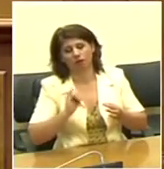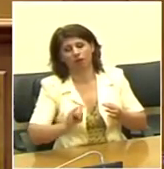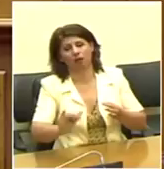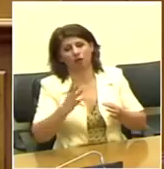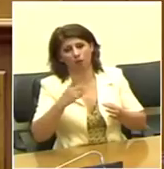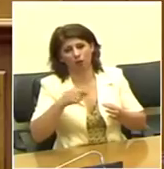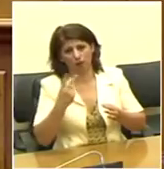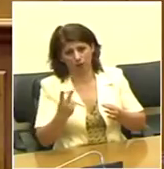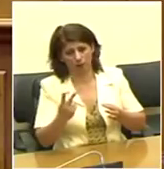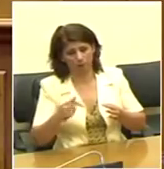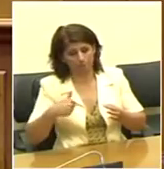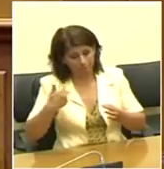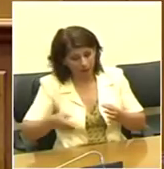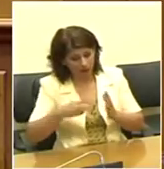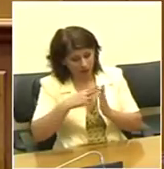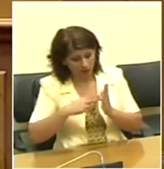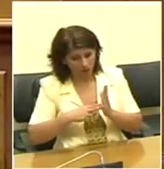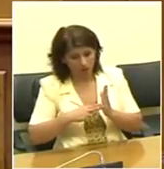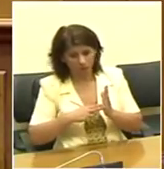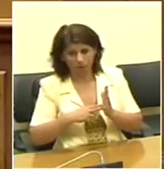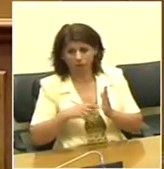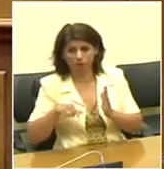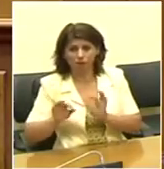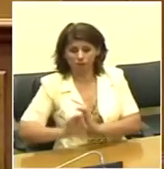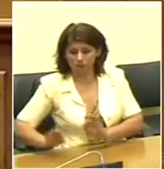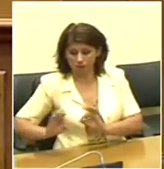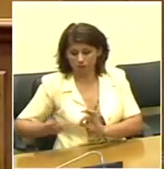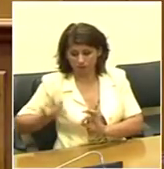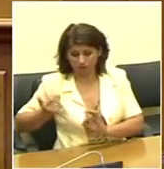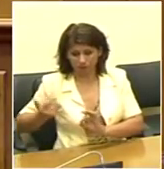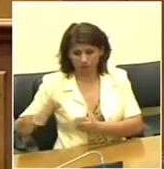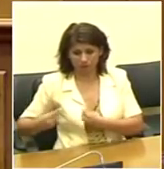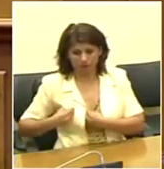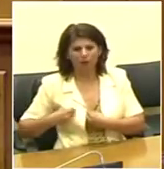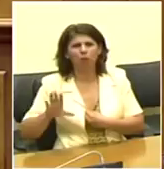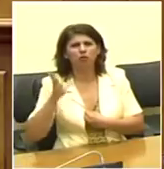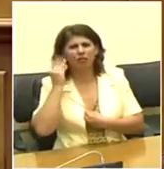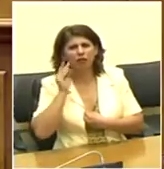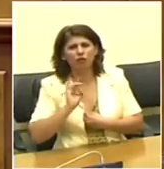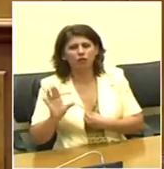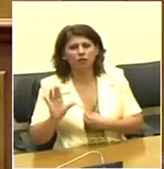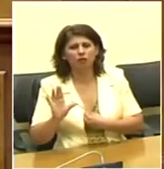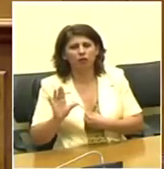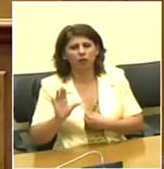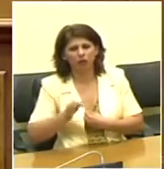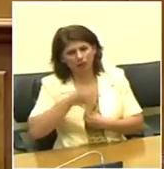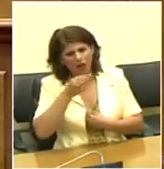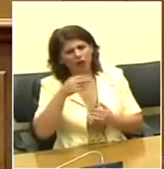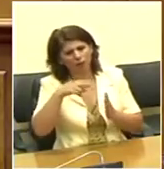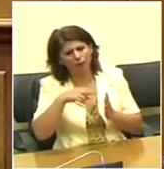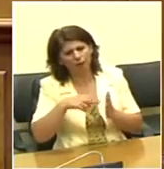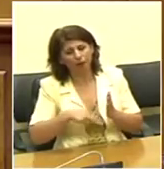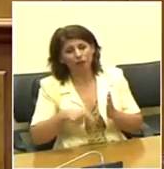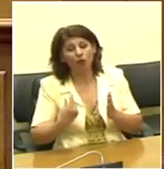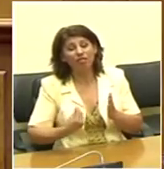μετά να διαβάζει αυτά που το έχουν ετοιμάσει πριν, σαν να μην έχει ακούσει τίποτα και να επαναλαμβάνει το 5,2. Αυτό δεν είναι καλά